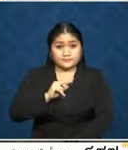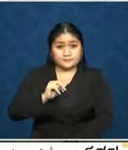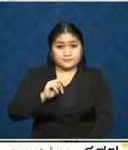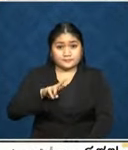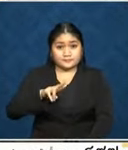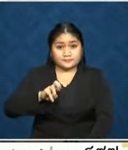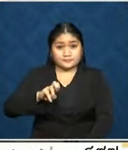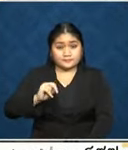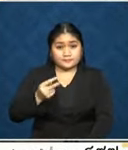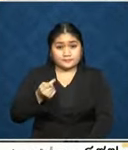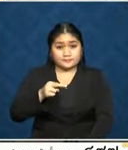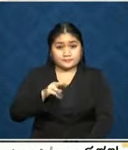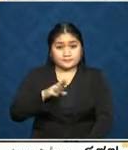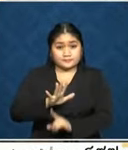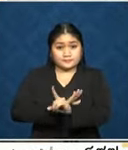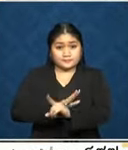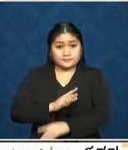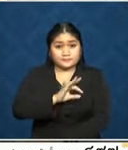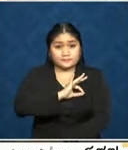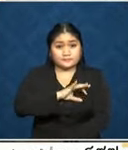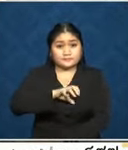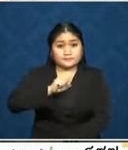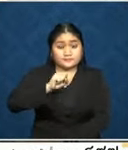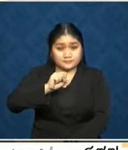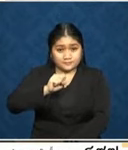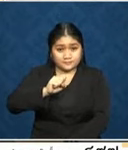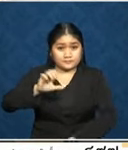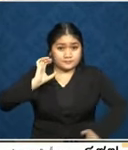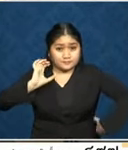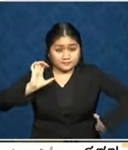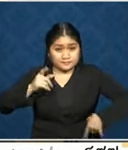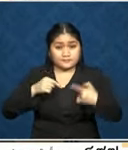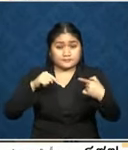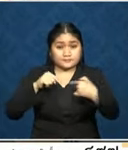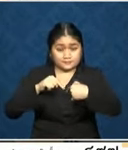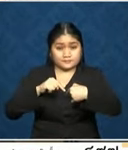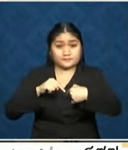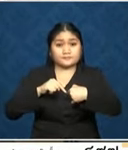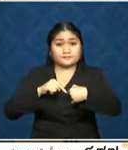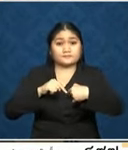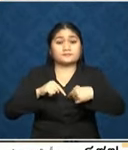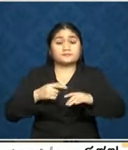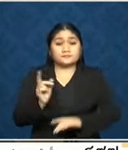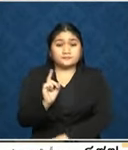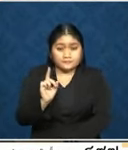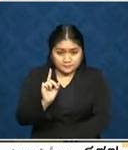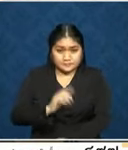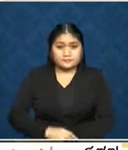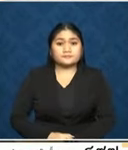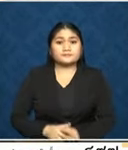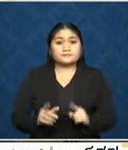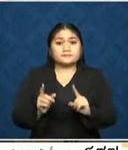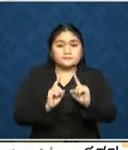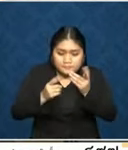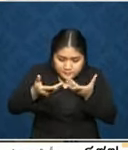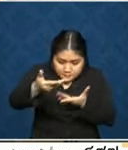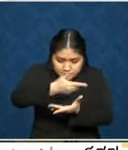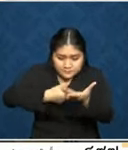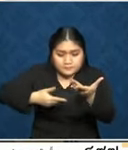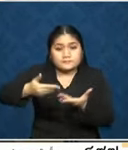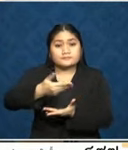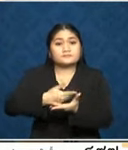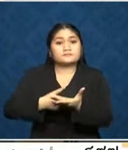คลางผาสมาชิกสภาผู้แทนราษฎรจังหวัดลพบุรีเขต 4พรรภูมิใจไทยครับข้อหารือที่จะมาพูดคุยวันนี้ครับ